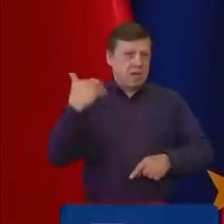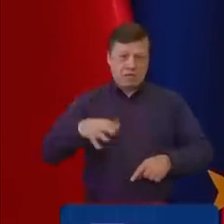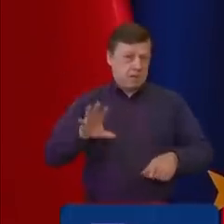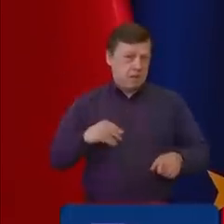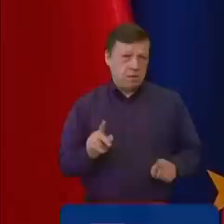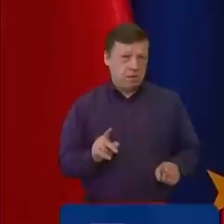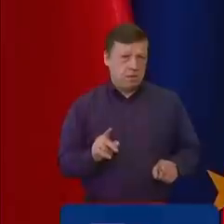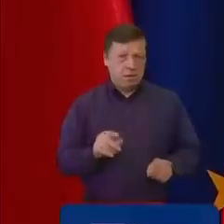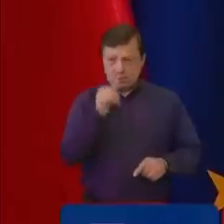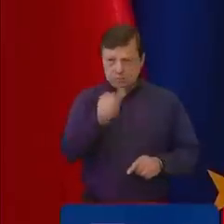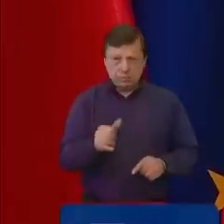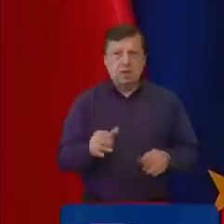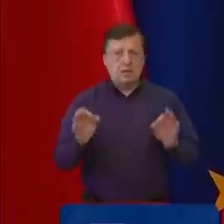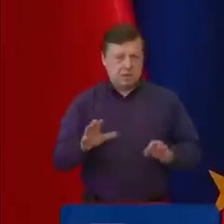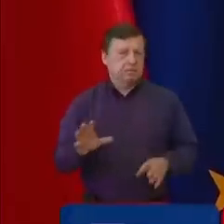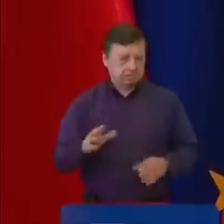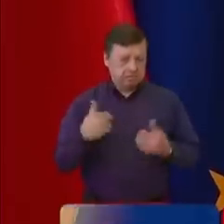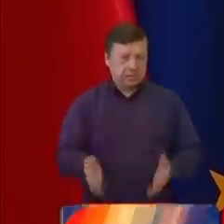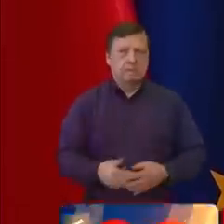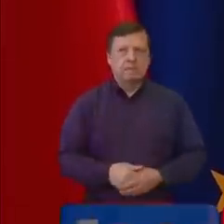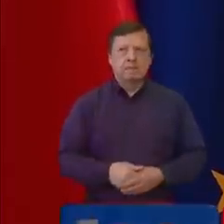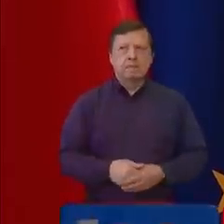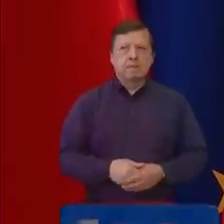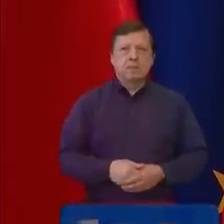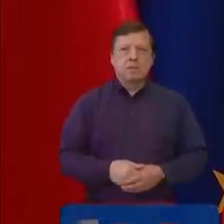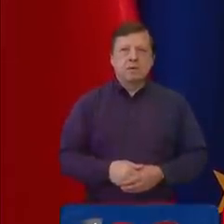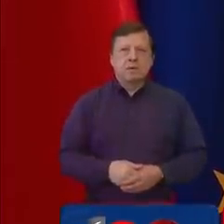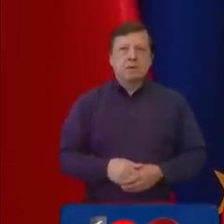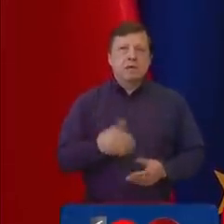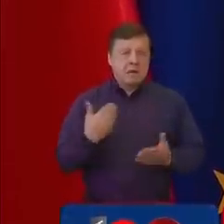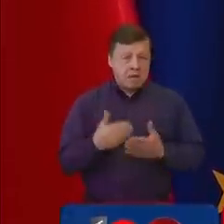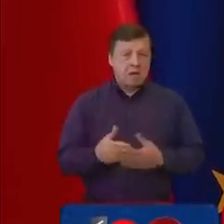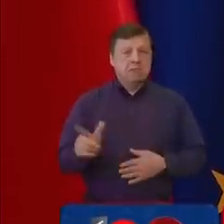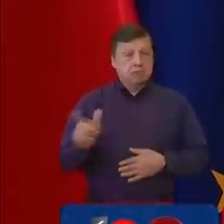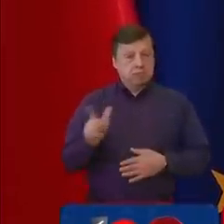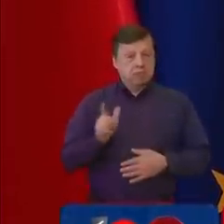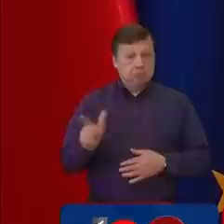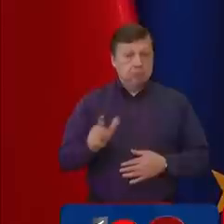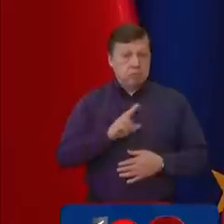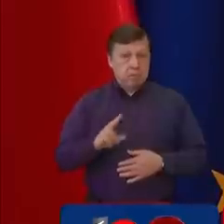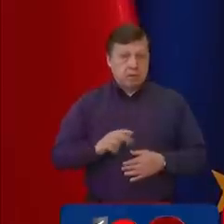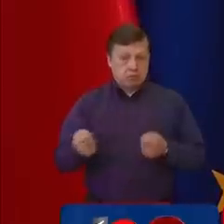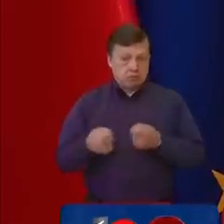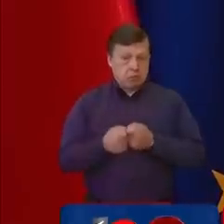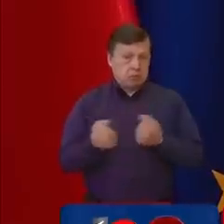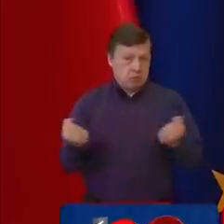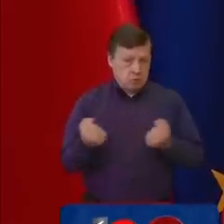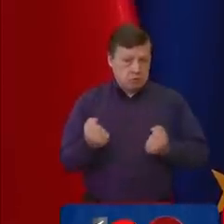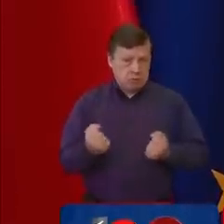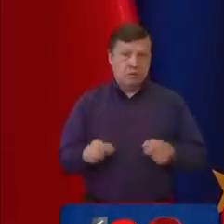i rentowności by poszybowało gdzieś tam pod niebo. W tym zakresie współdziałamy ściśle, tak jak współdziałają